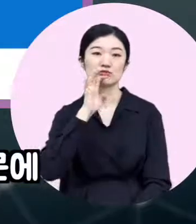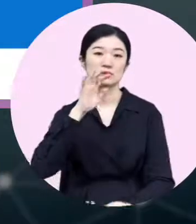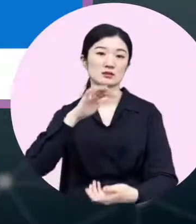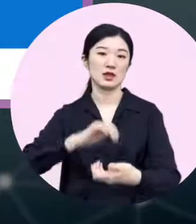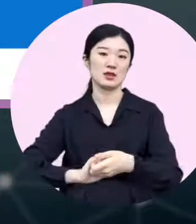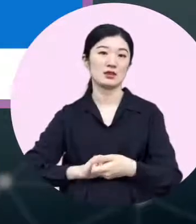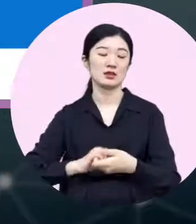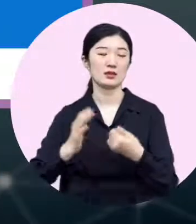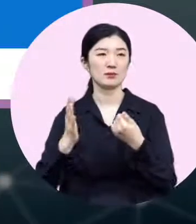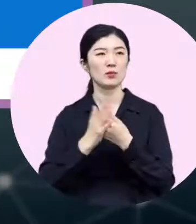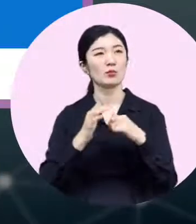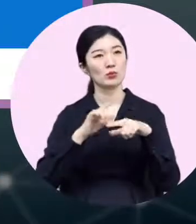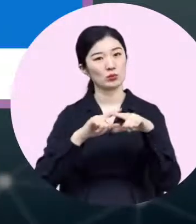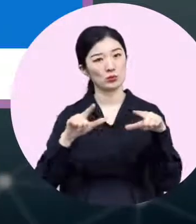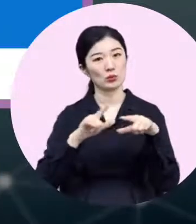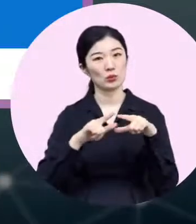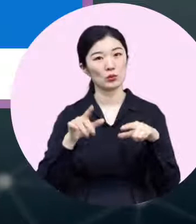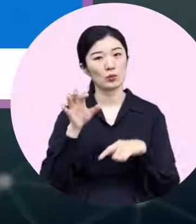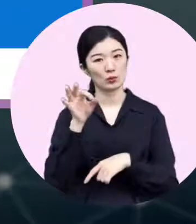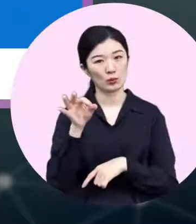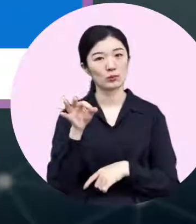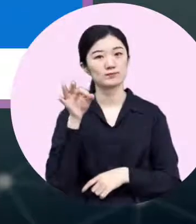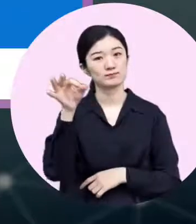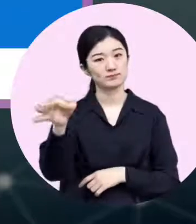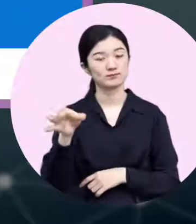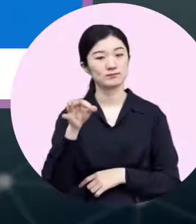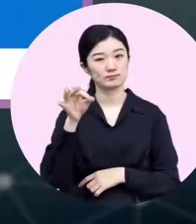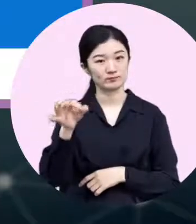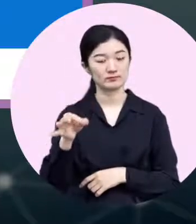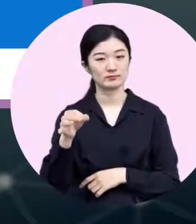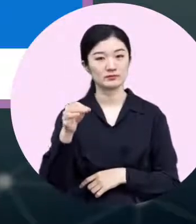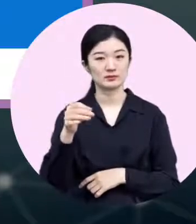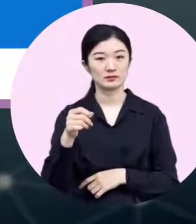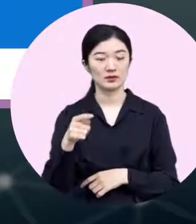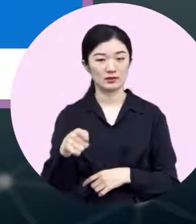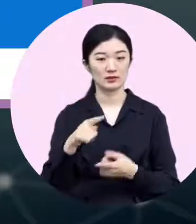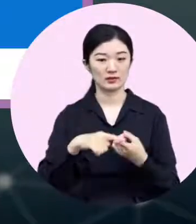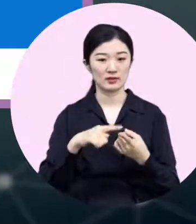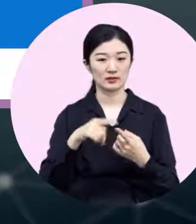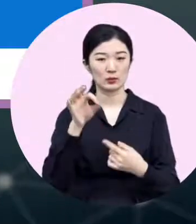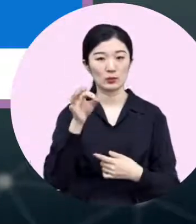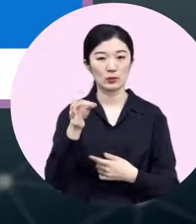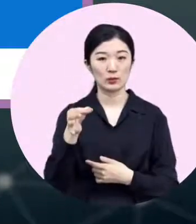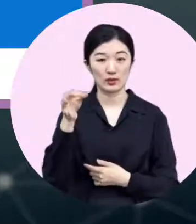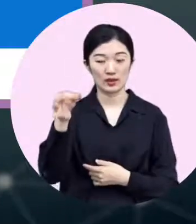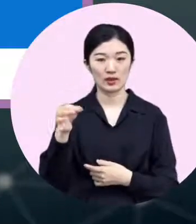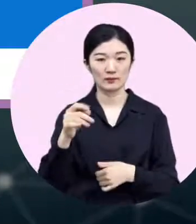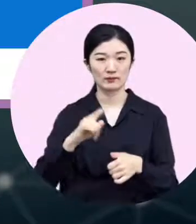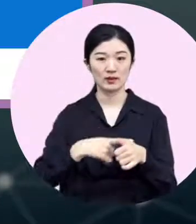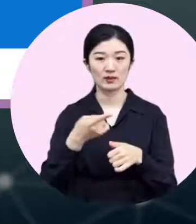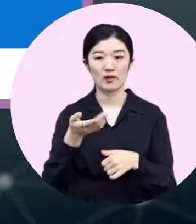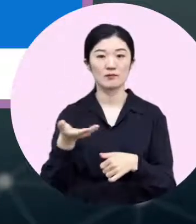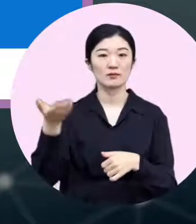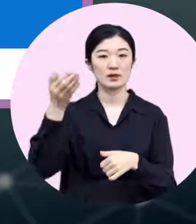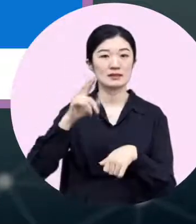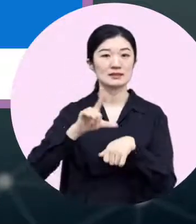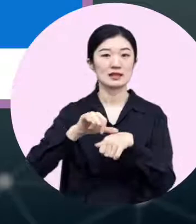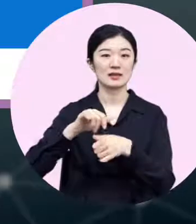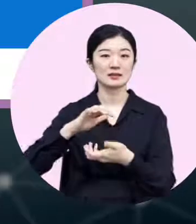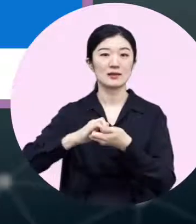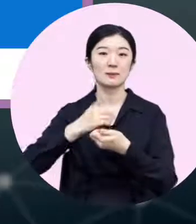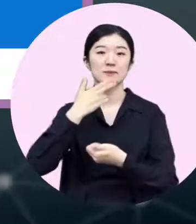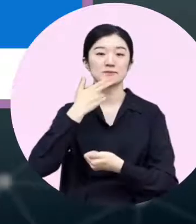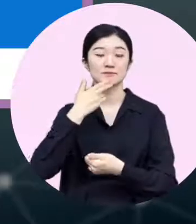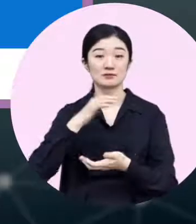때문에 보통은 이제 유료로 계정을 업그레이드해서 또 활용을 하시는 방법도 있다는 거죠. 네.